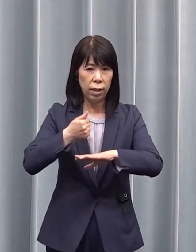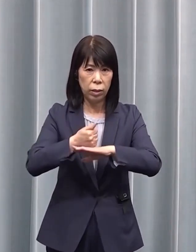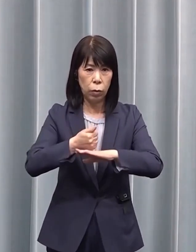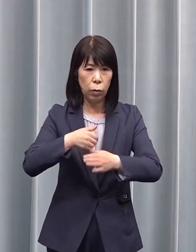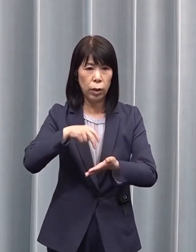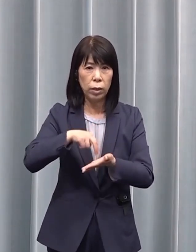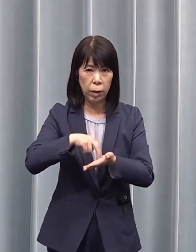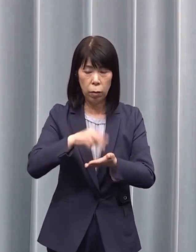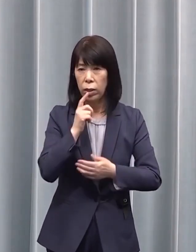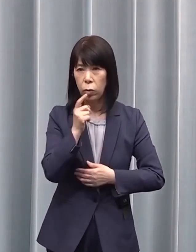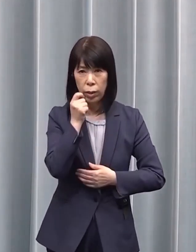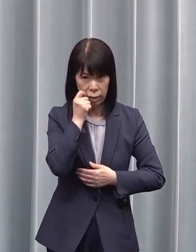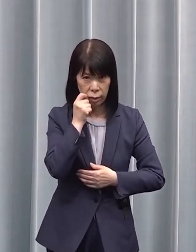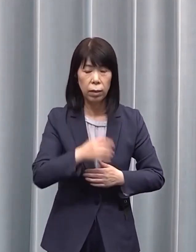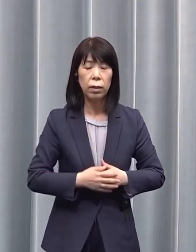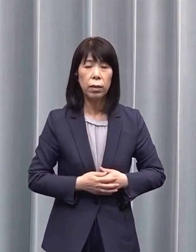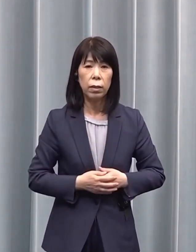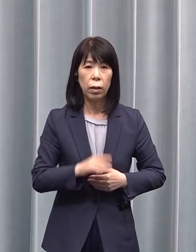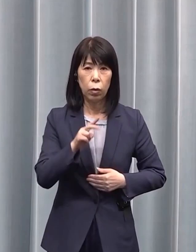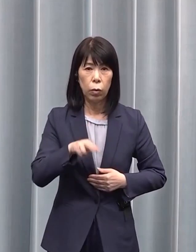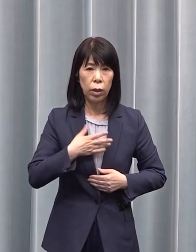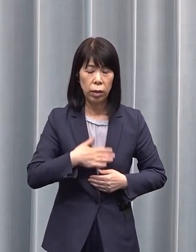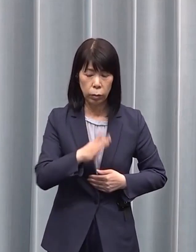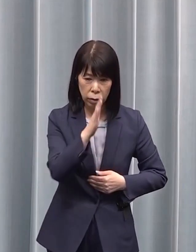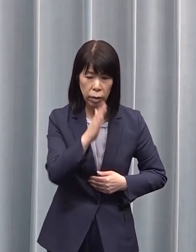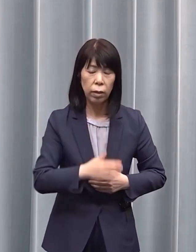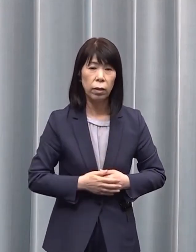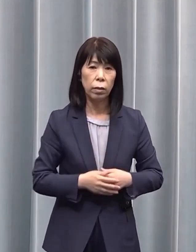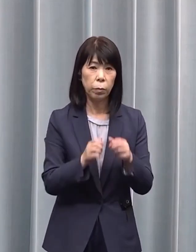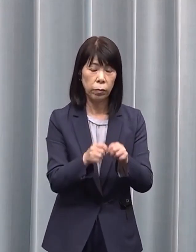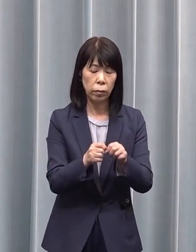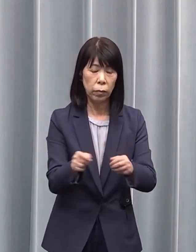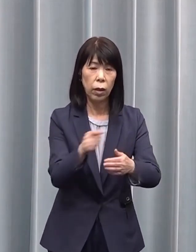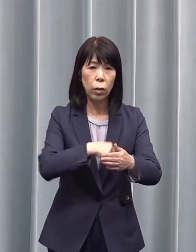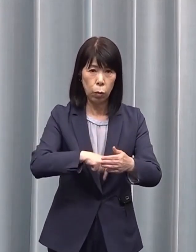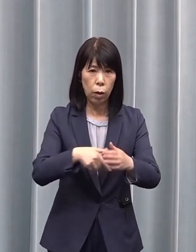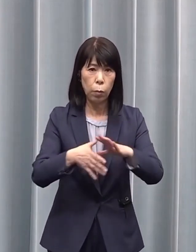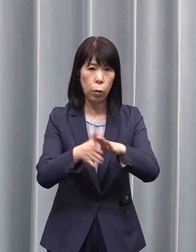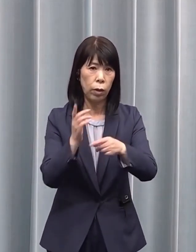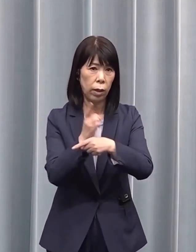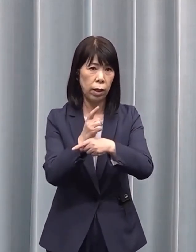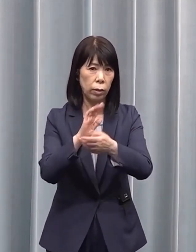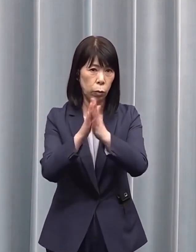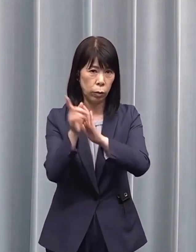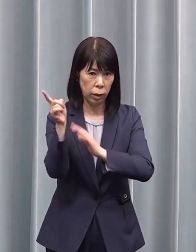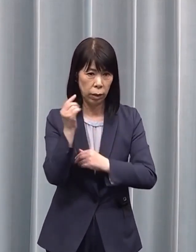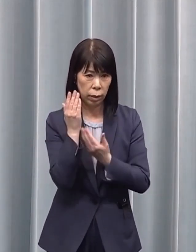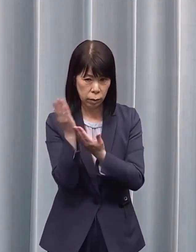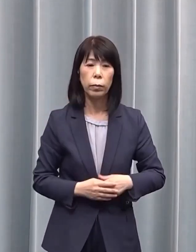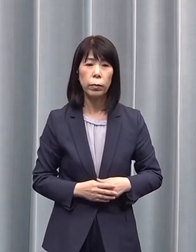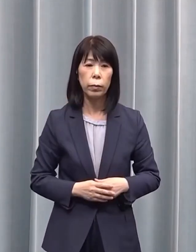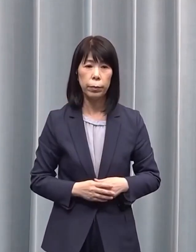ご理解をいただきたいと思います。詳細につきましては文部科学省にお尋ねをいただきたいと思います。